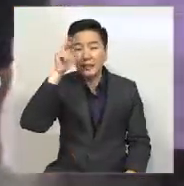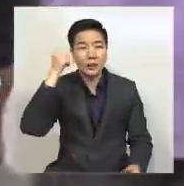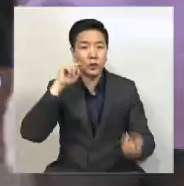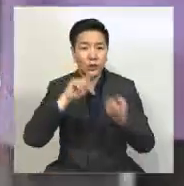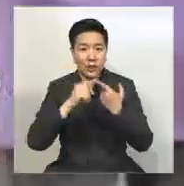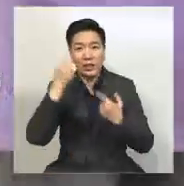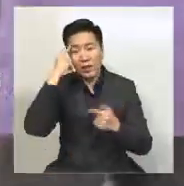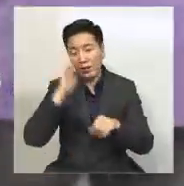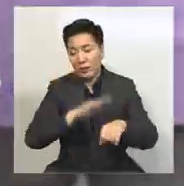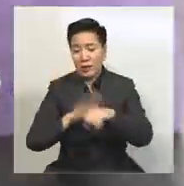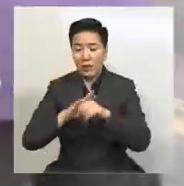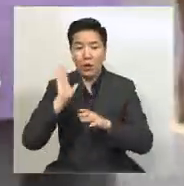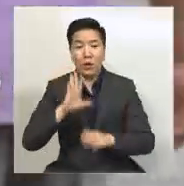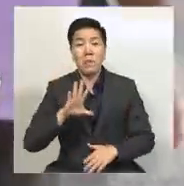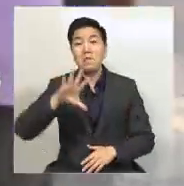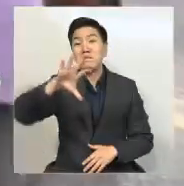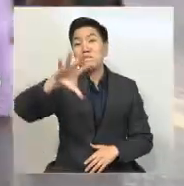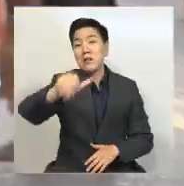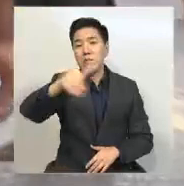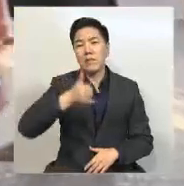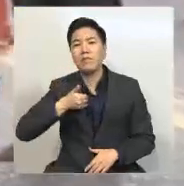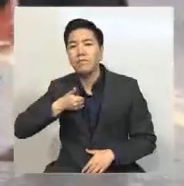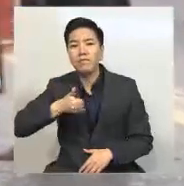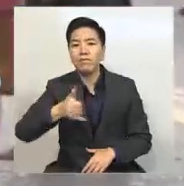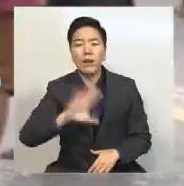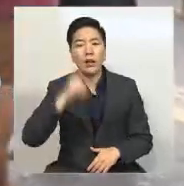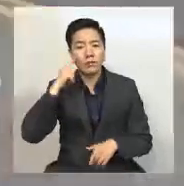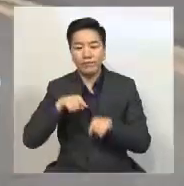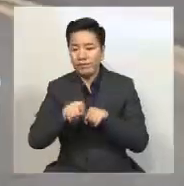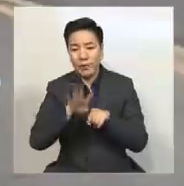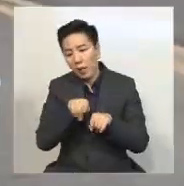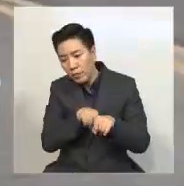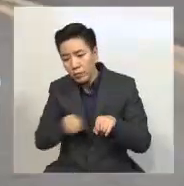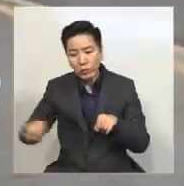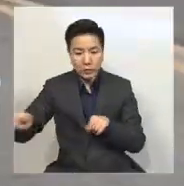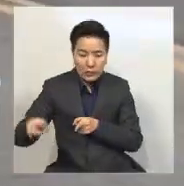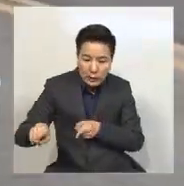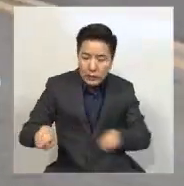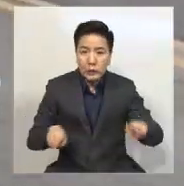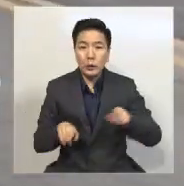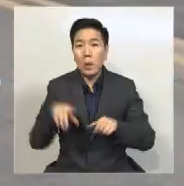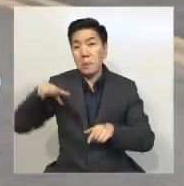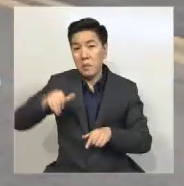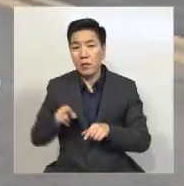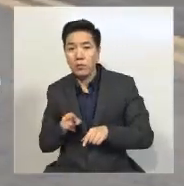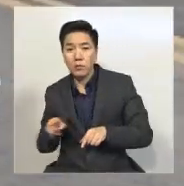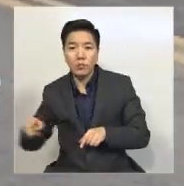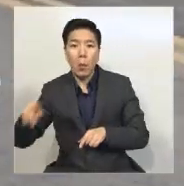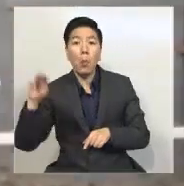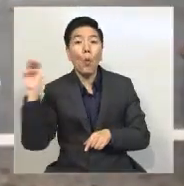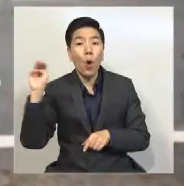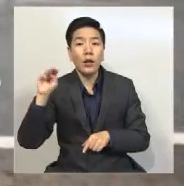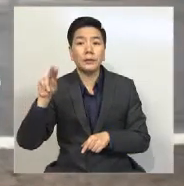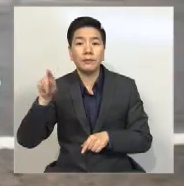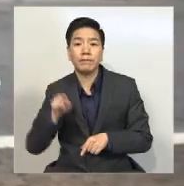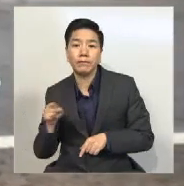ยังผู้ที่จะเดินทางผ่านเข้าเมืองหรือไปอำเภอตะการพิภพนะครับให้หลีกเลี่ยงไปใช้เส้นทางอื่นอย่างเช่นจากตัวเมืองอุบลราชธานีไปทางอำเภอม่วง30